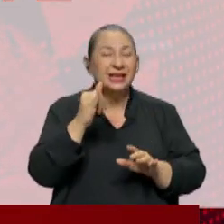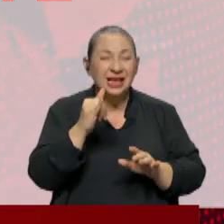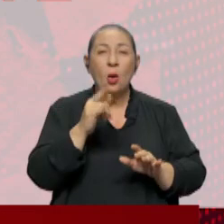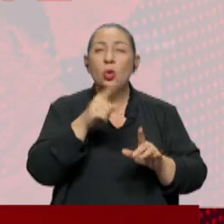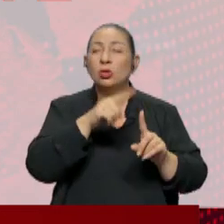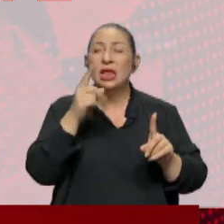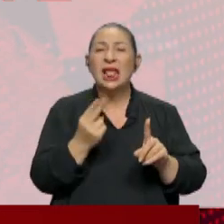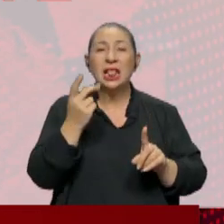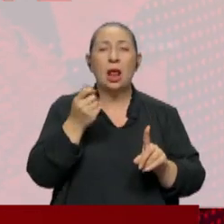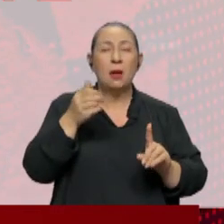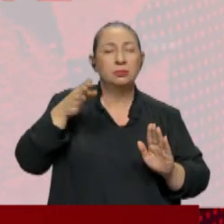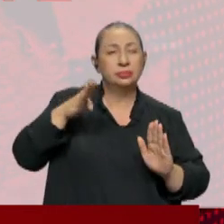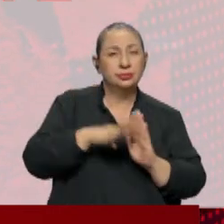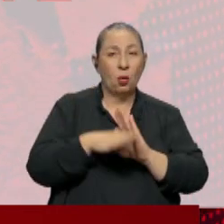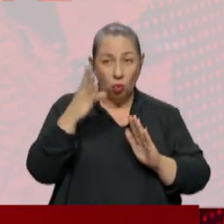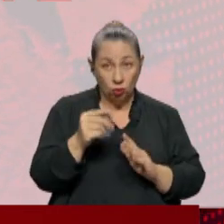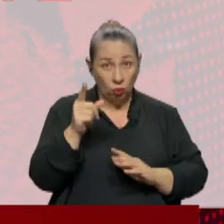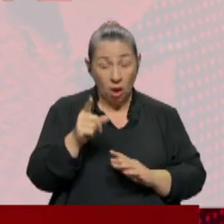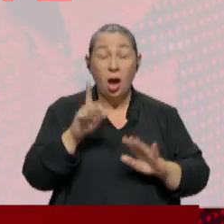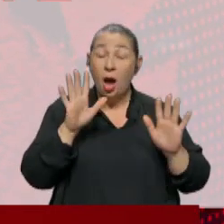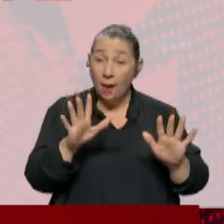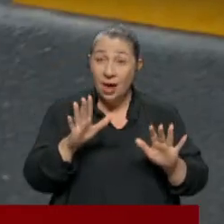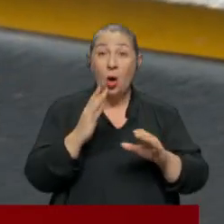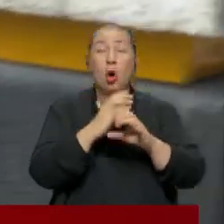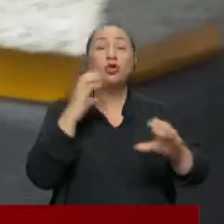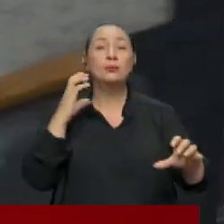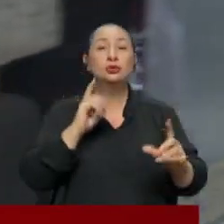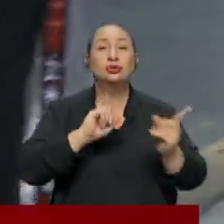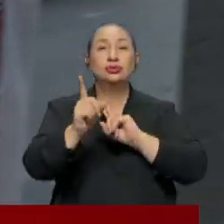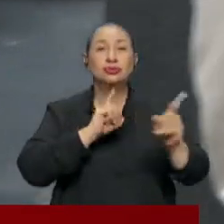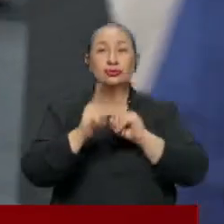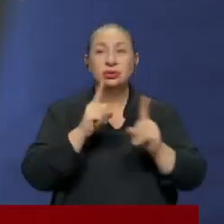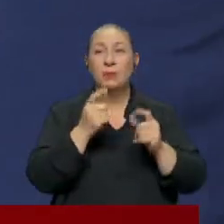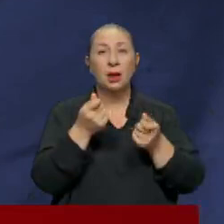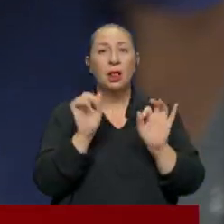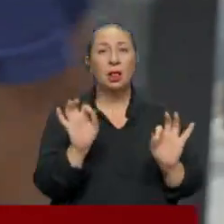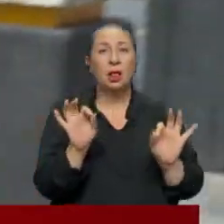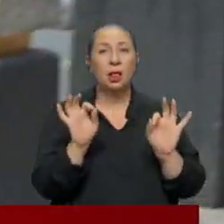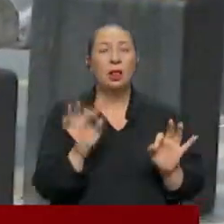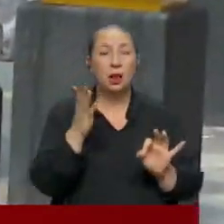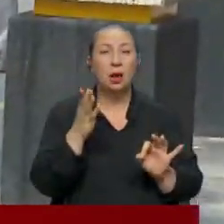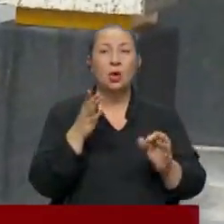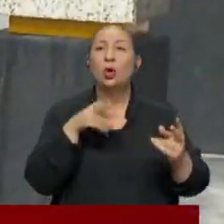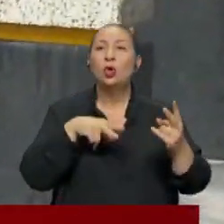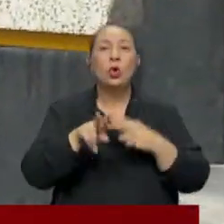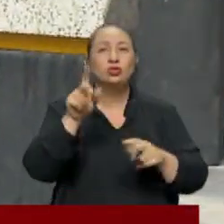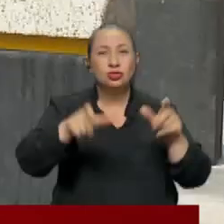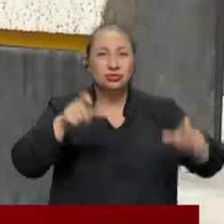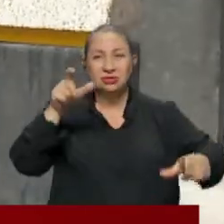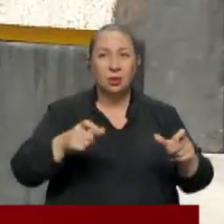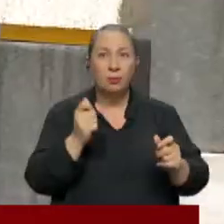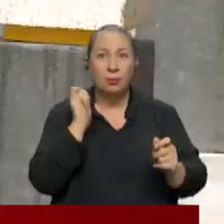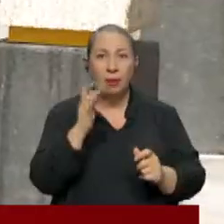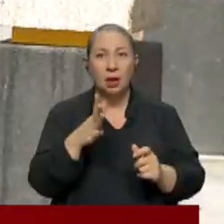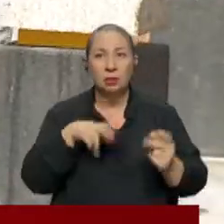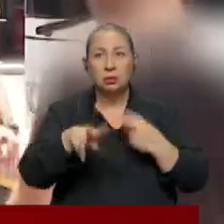yana neredeyse 7 lirayı aşan bir indirim gördü. Ama şehirler arası otobüs bilet fiyatları yerinde saydı. Yolcular hala yüksek fiyatlarla seyahat